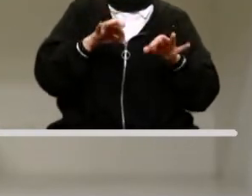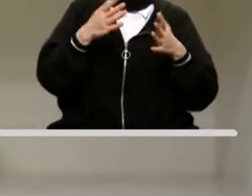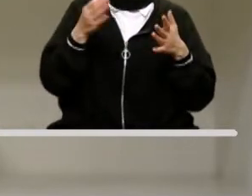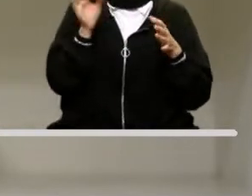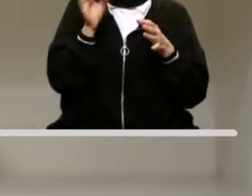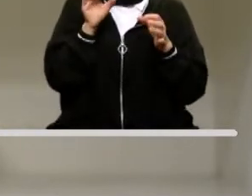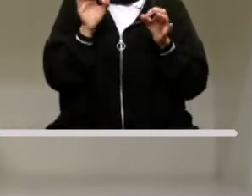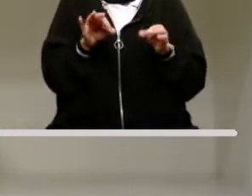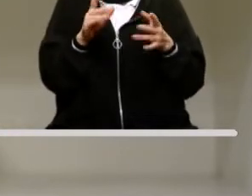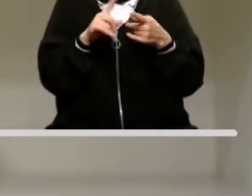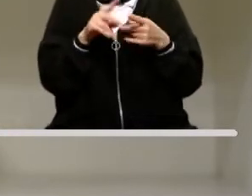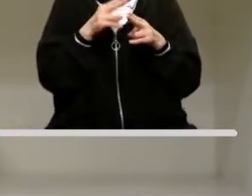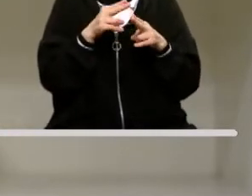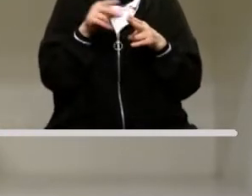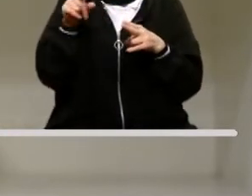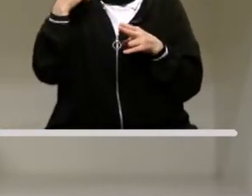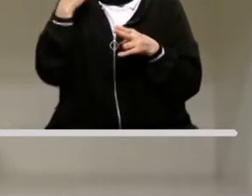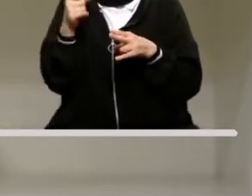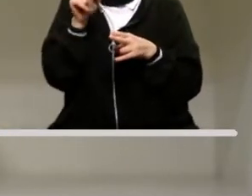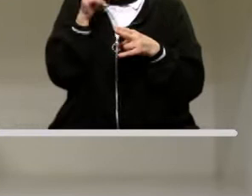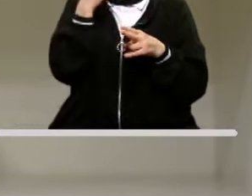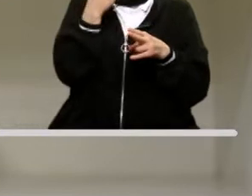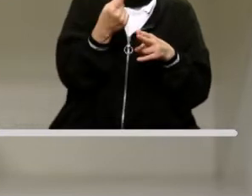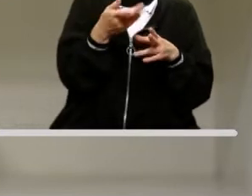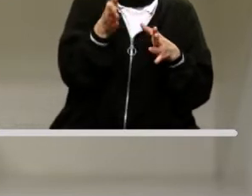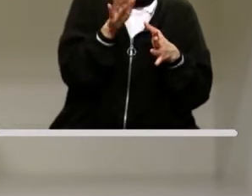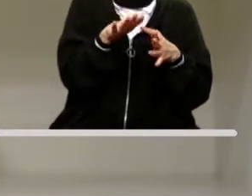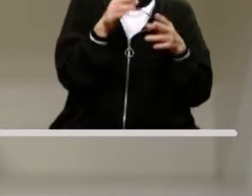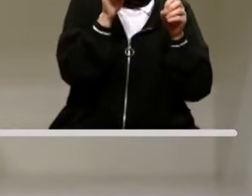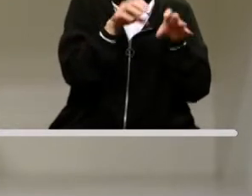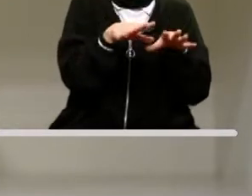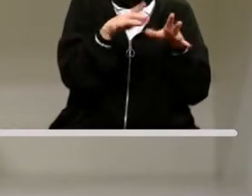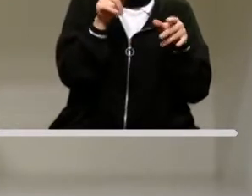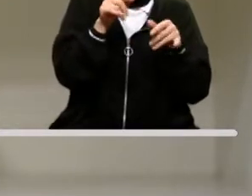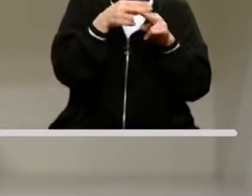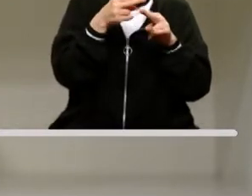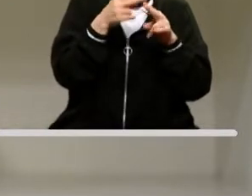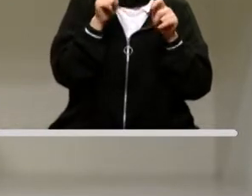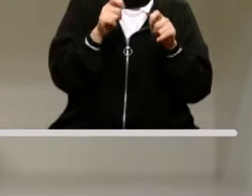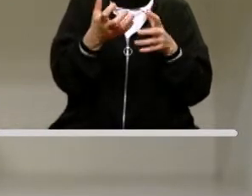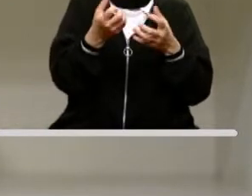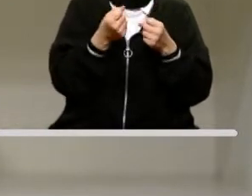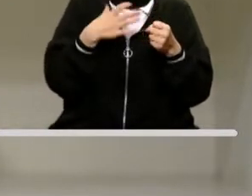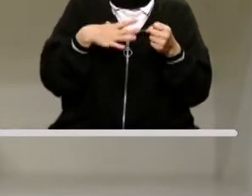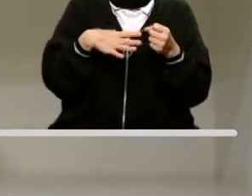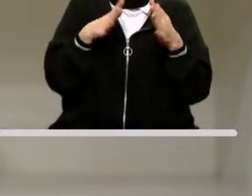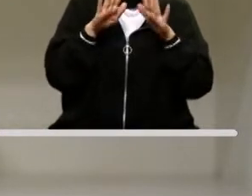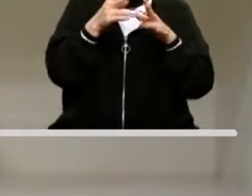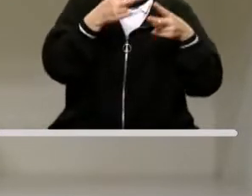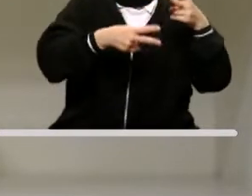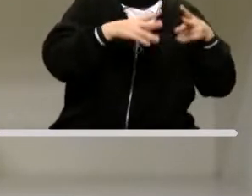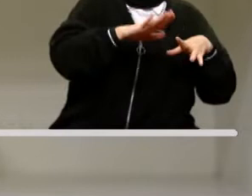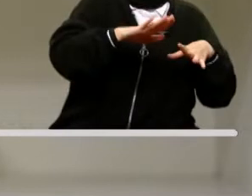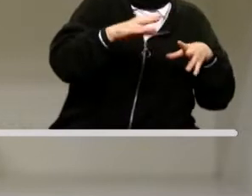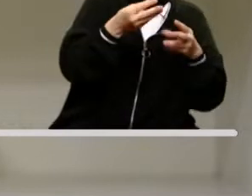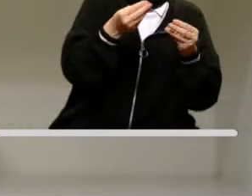Ve sonra hızlıca böyle ona bakıyor, buna bakıyor, öbürüne atıyor. Hepsini çünkü tecrübe etmek istiyor. Bazı çocuklar çok daha sakin. Belki o da merak